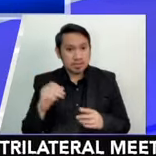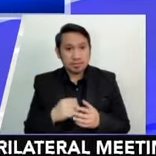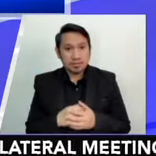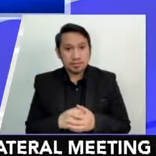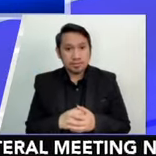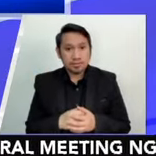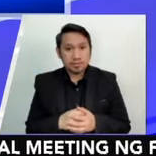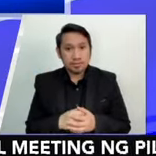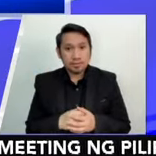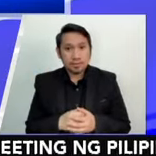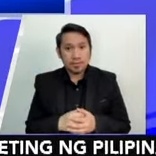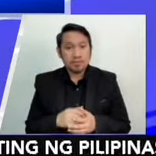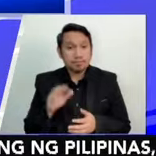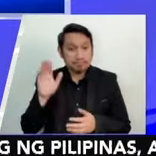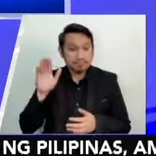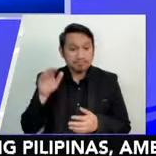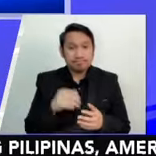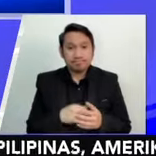Maris!